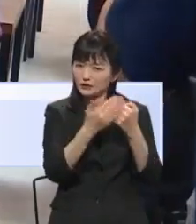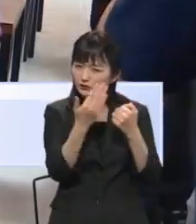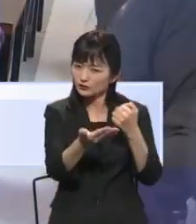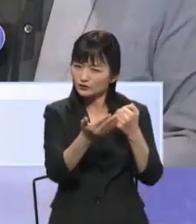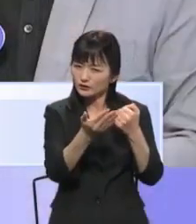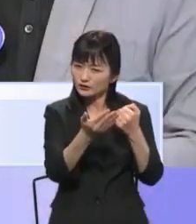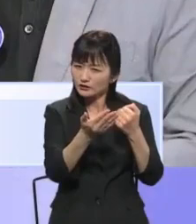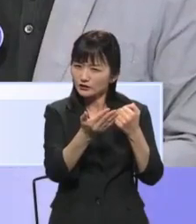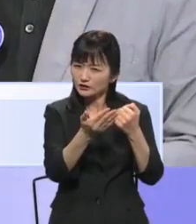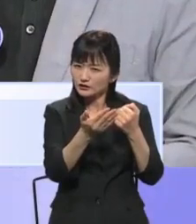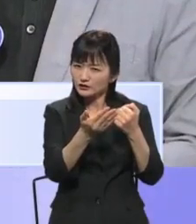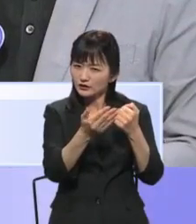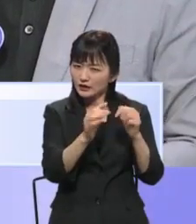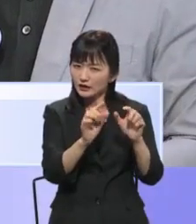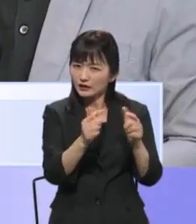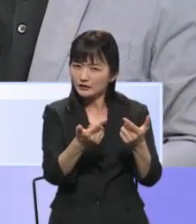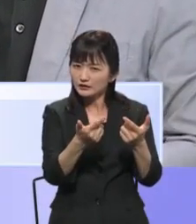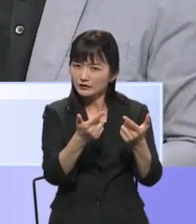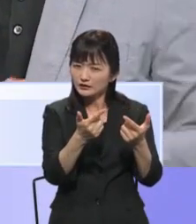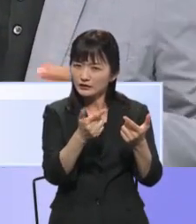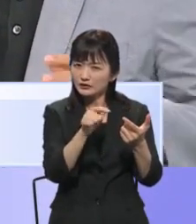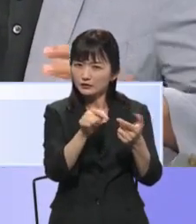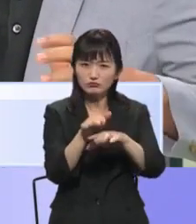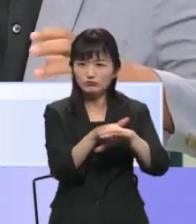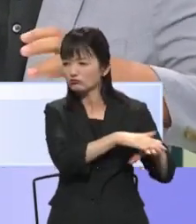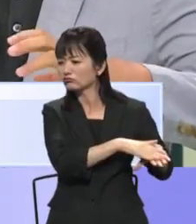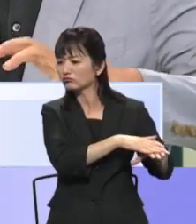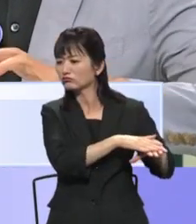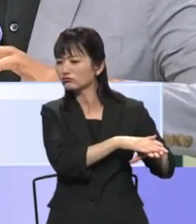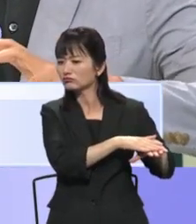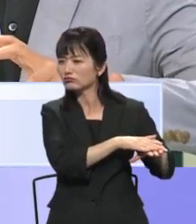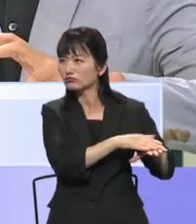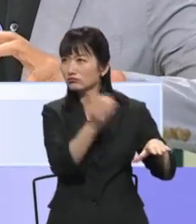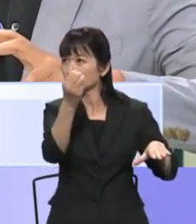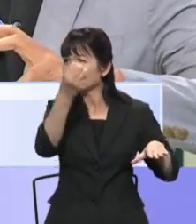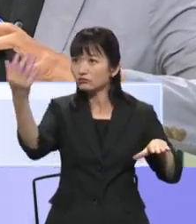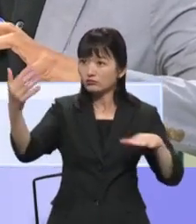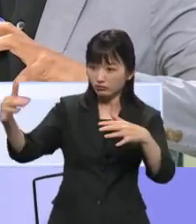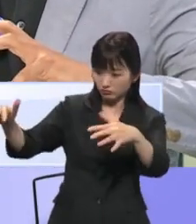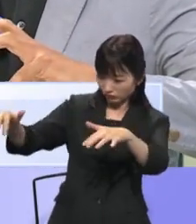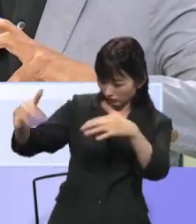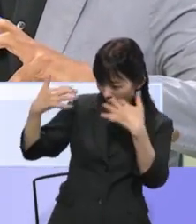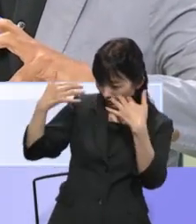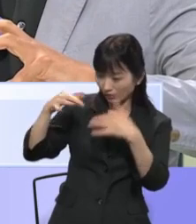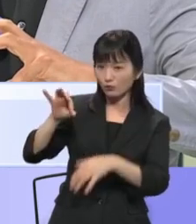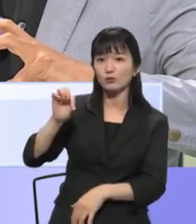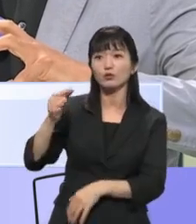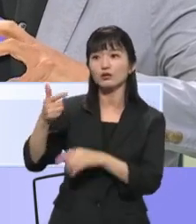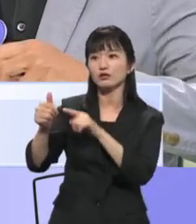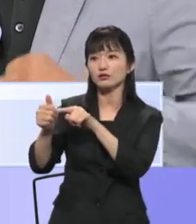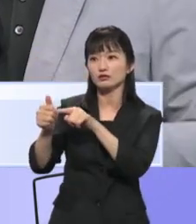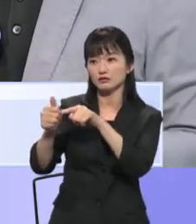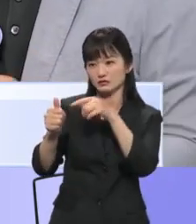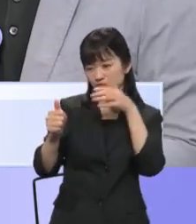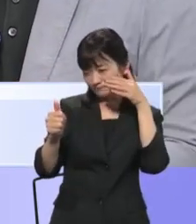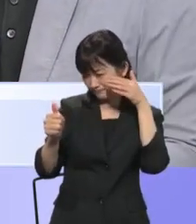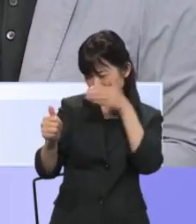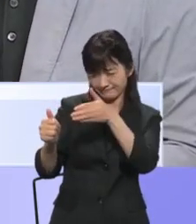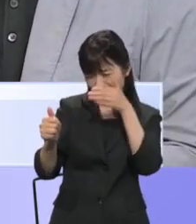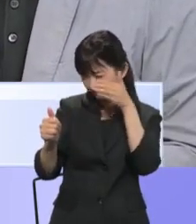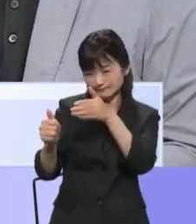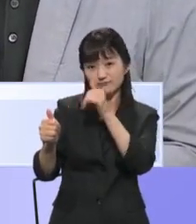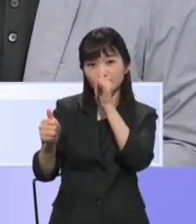사실은 어디로 간지 없고 온통 언론 이슈가 원희룡 장관에게 블랙홀처럼 지금 빨려들고